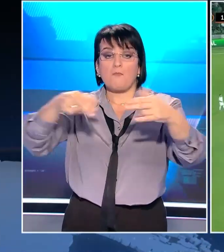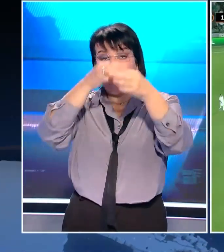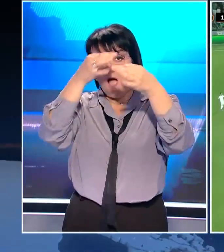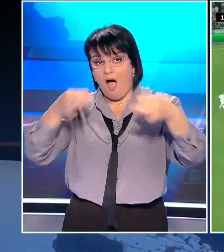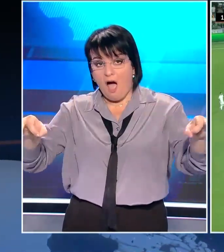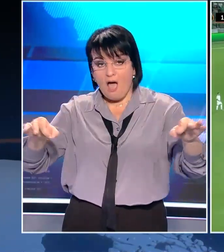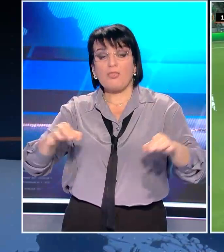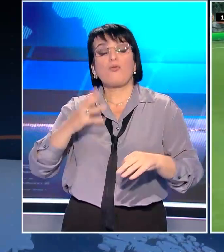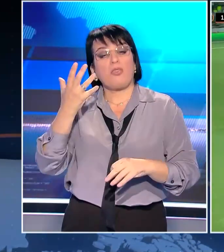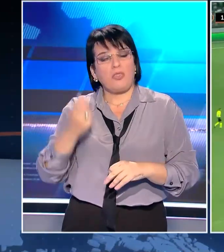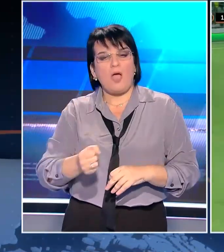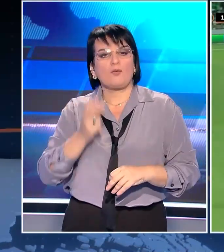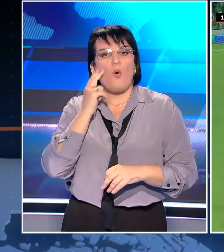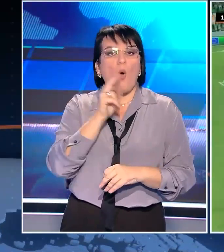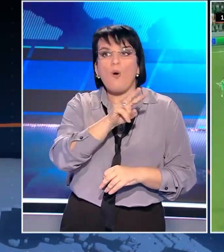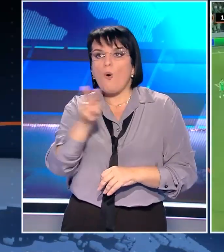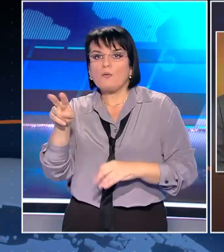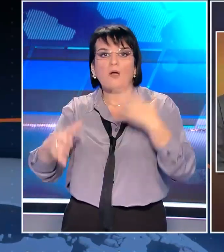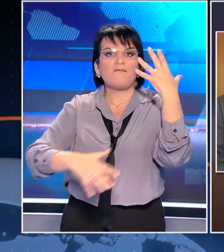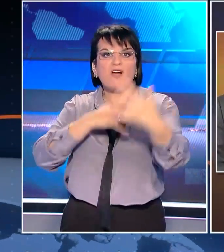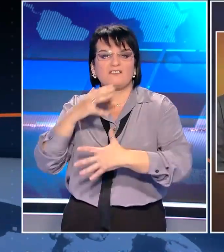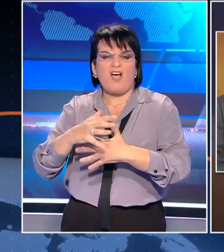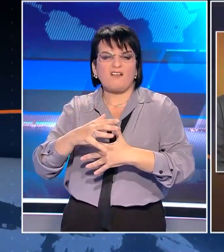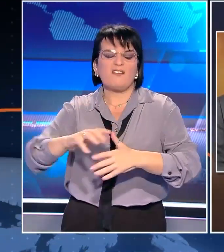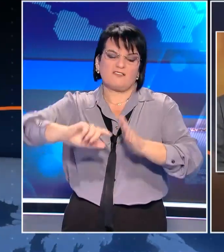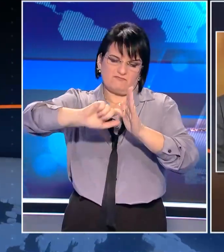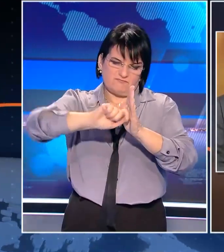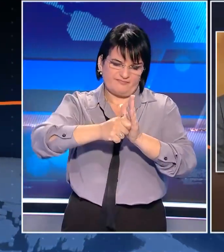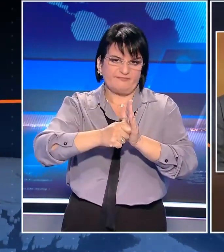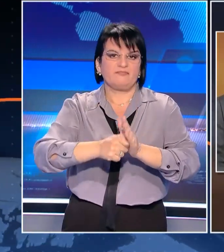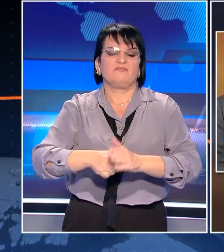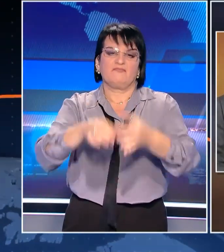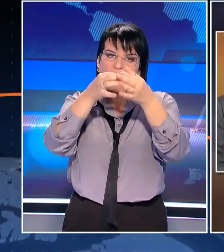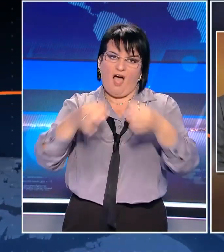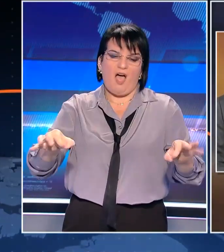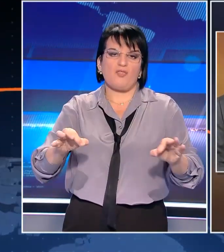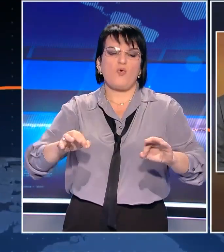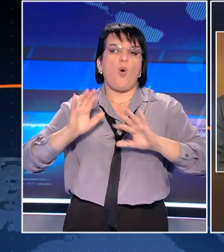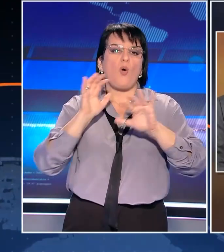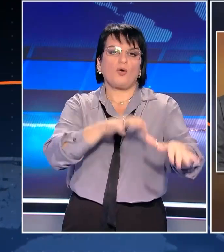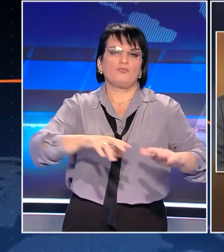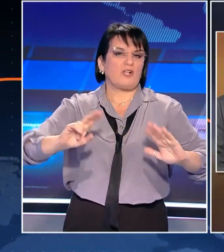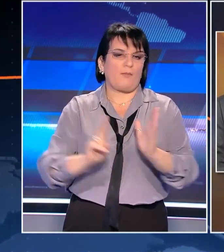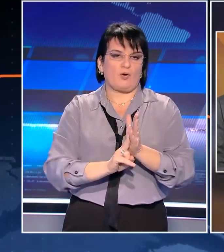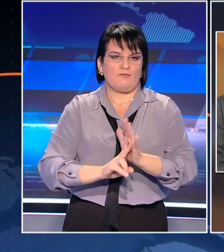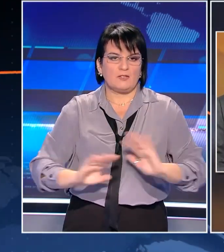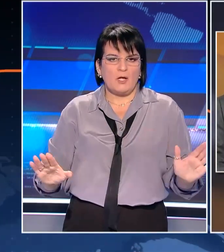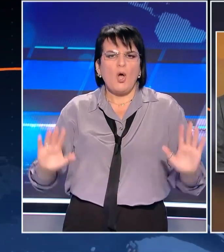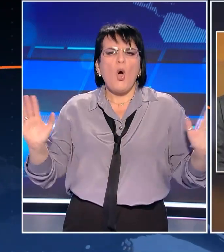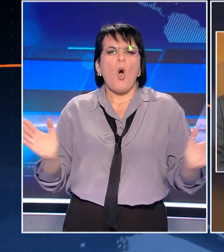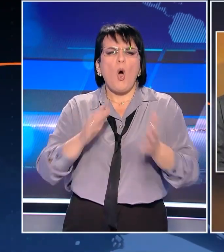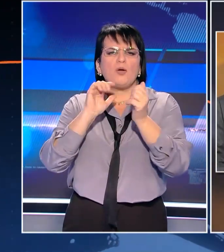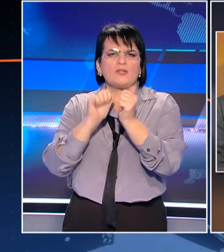θα βλέπουμε όπου παρατηρούνται επεισόδια. Σε οποιοδήποτε άθλημα, προσέξτε να δείτε, σε οποιοδήποτε άθλημα